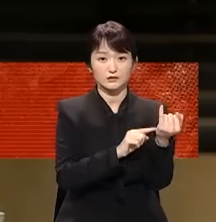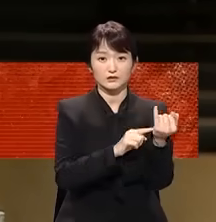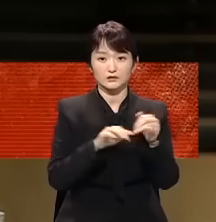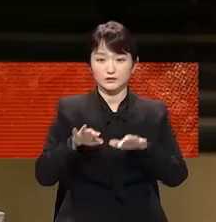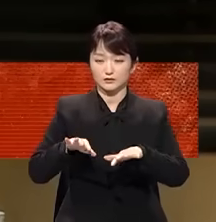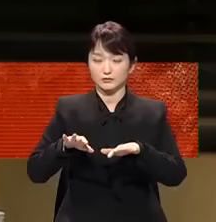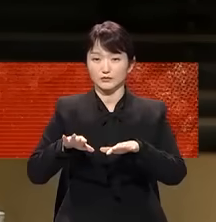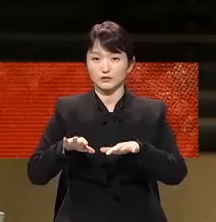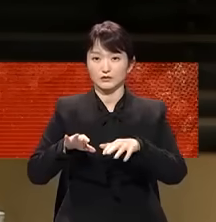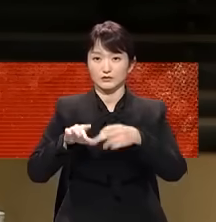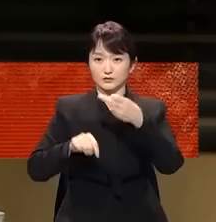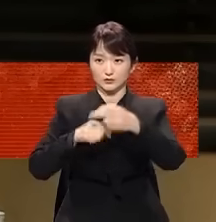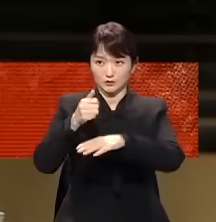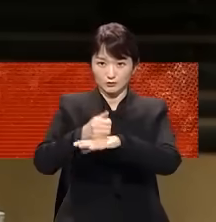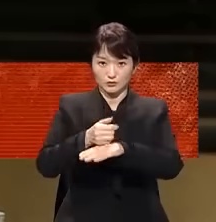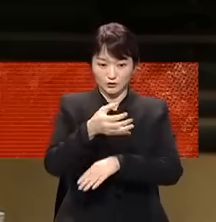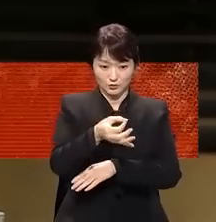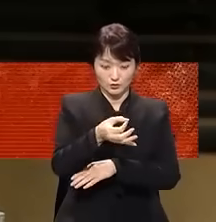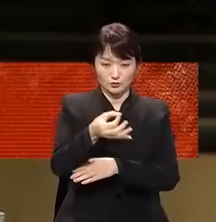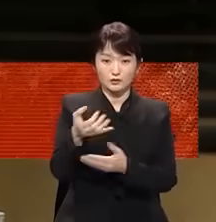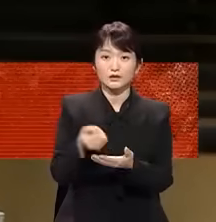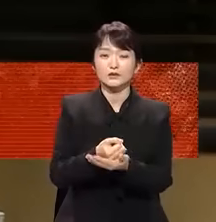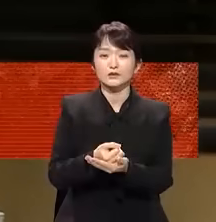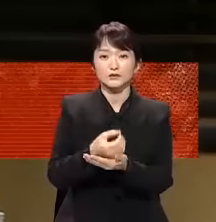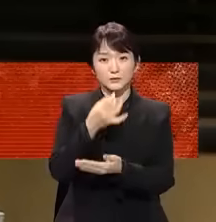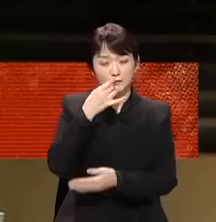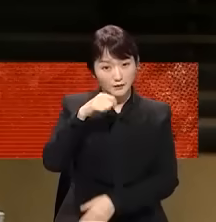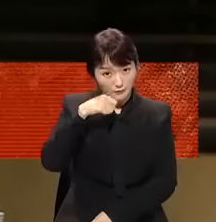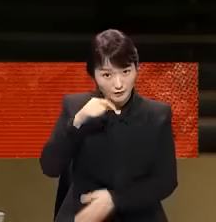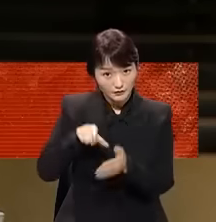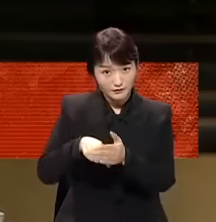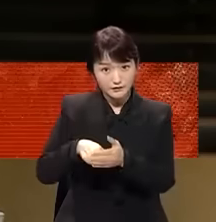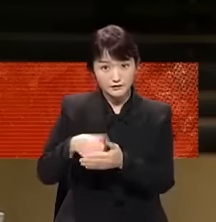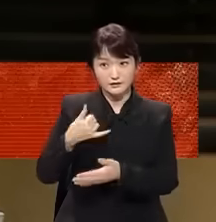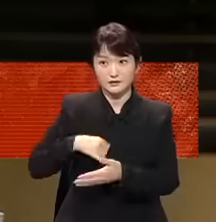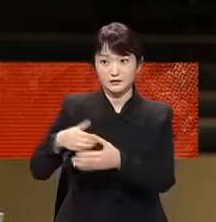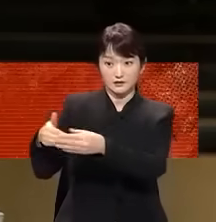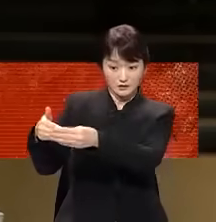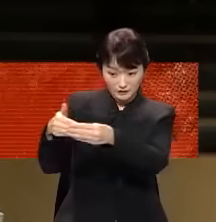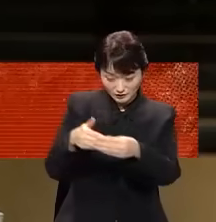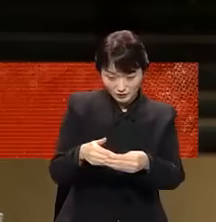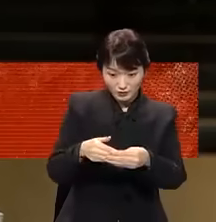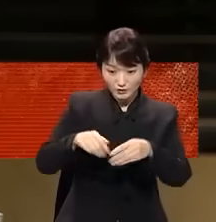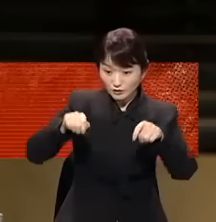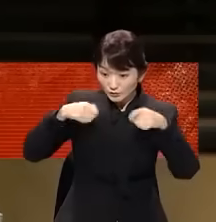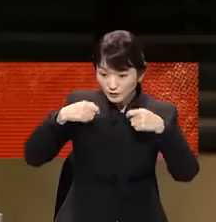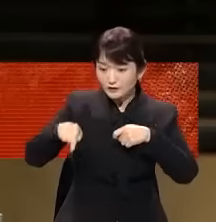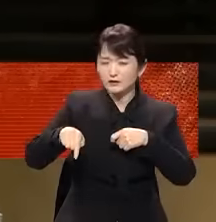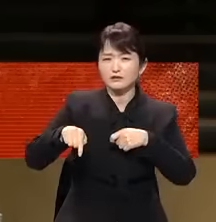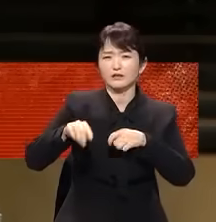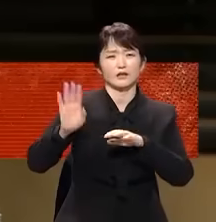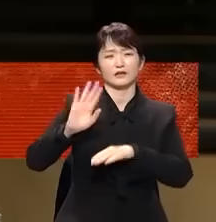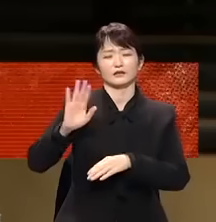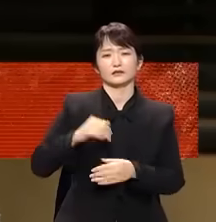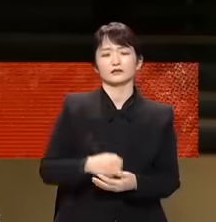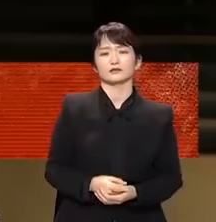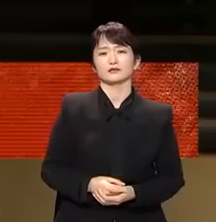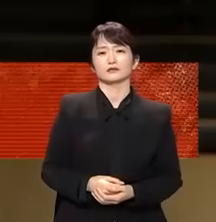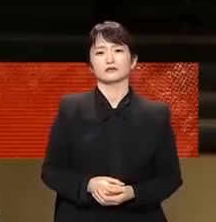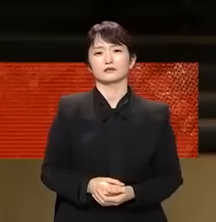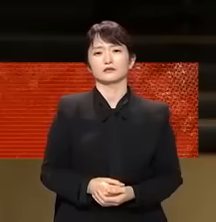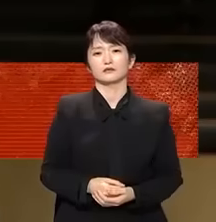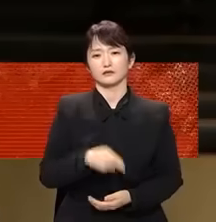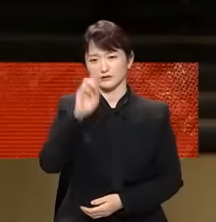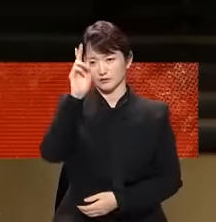같이 어이 돈 가지고 밥 먹을 때 애들 다 들고서 같이 먹자 이러면 상관없어요 어 그게 아니잖아요 이게 아니라면 아까